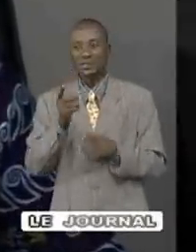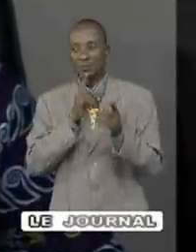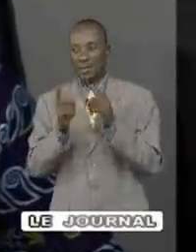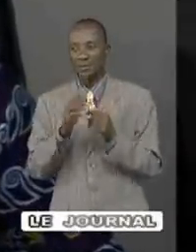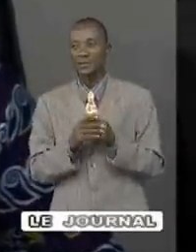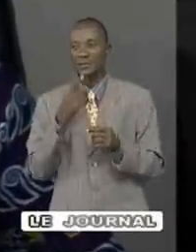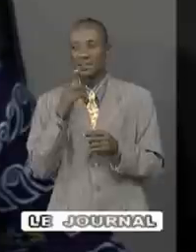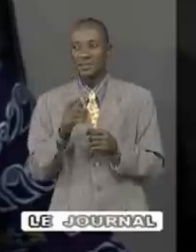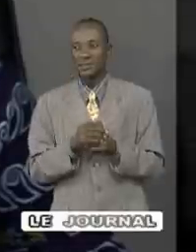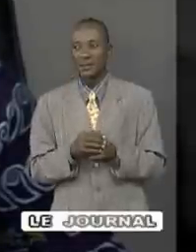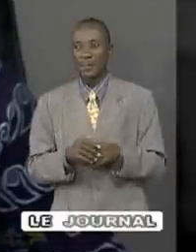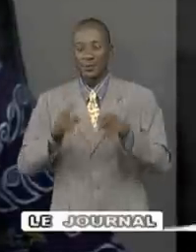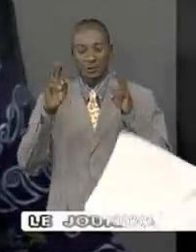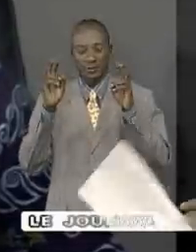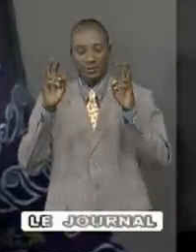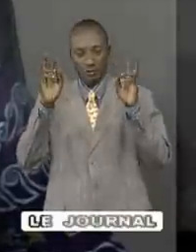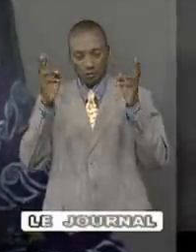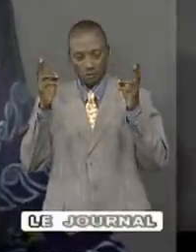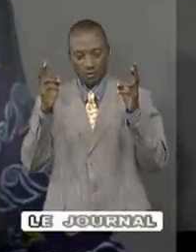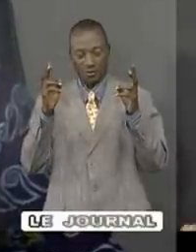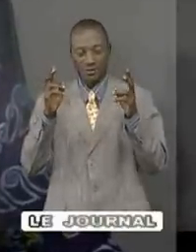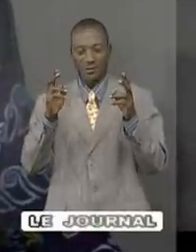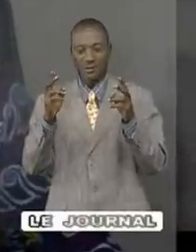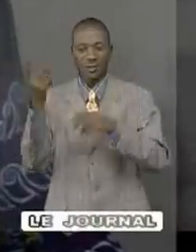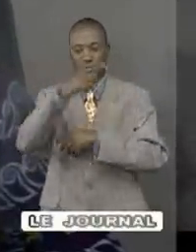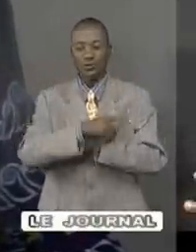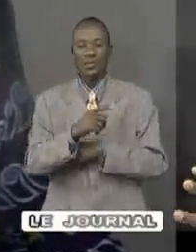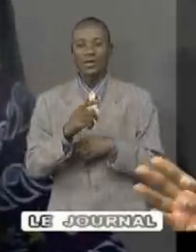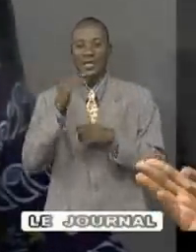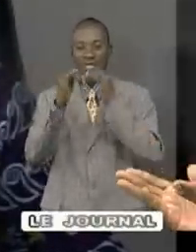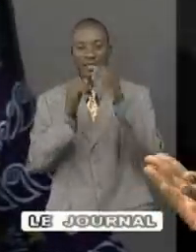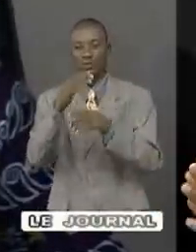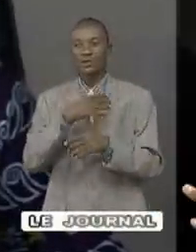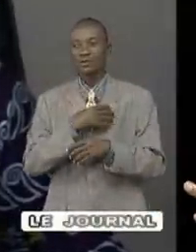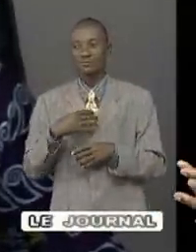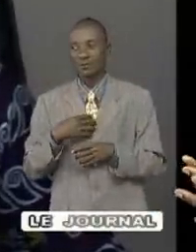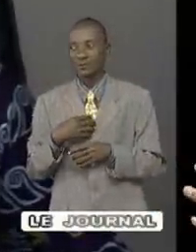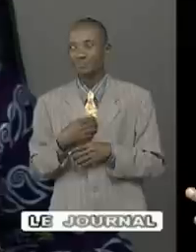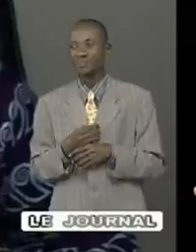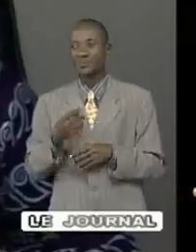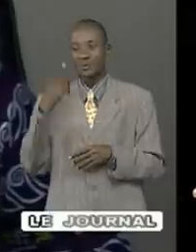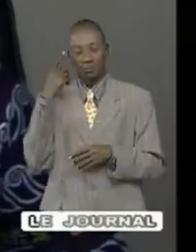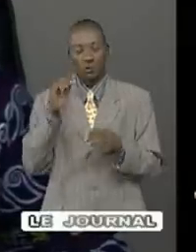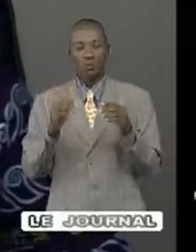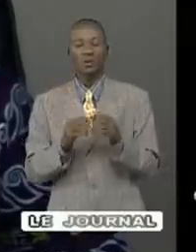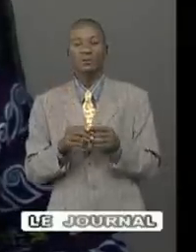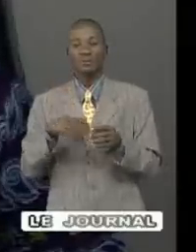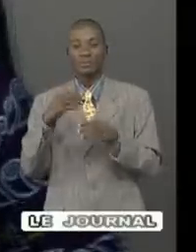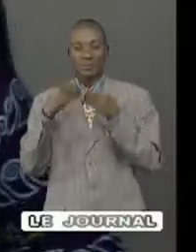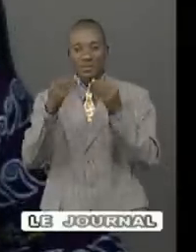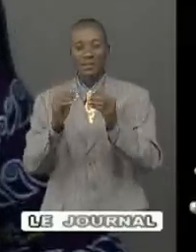les violences faites aux femmes et aux filles ». En consolidant la paix et la justice en République démocratique du